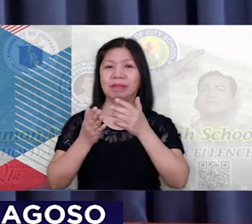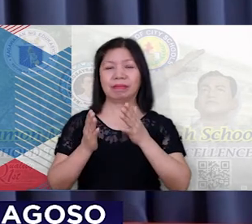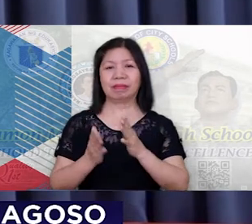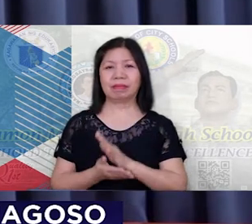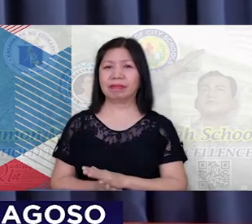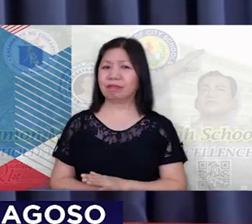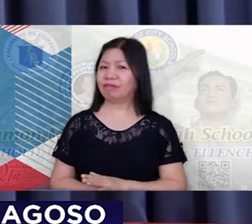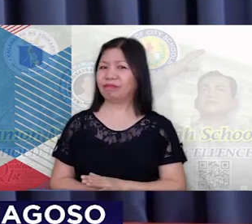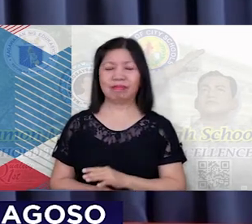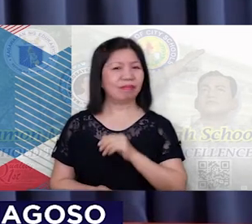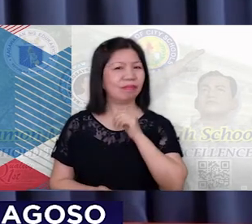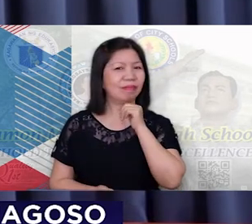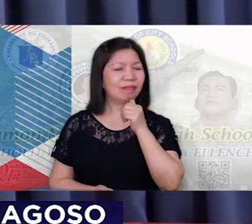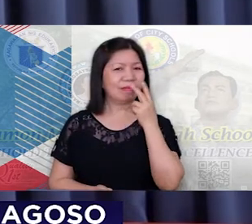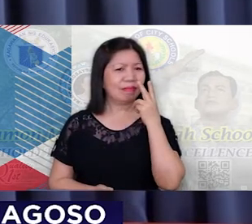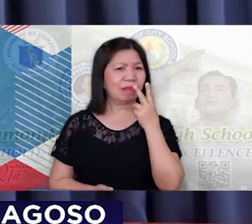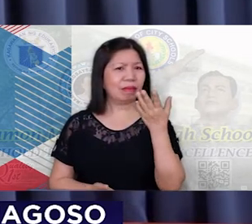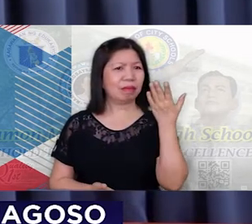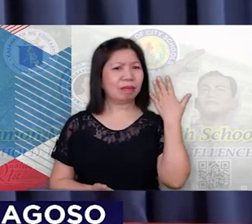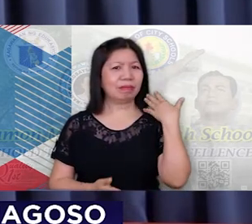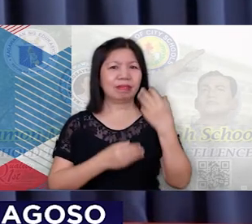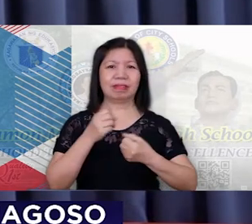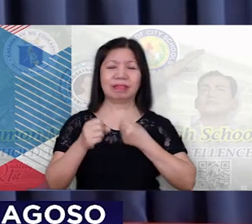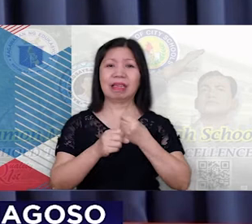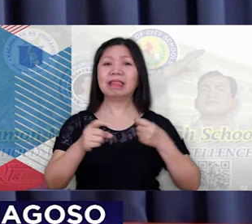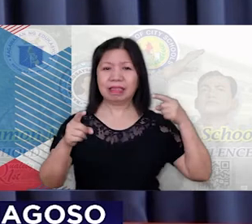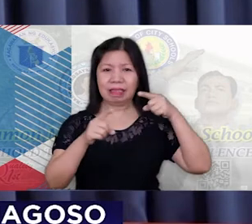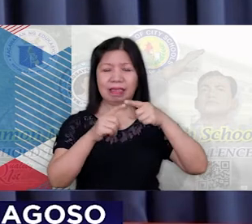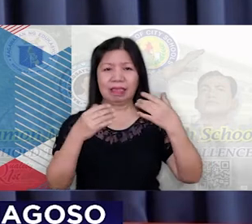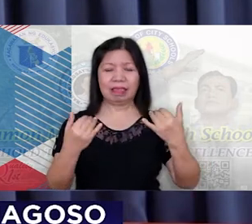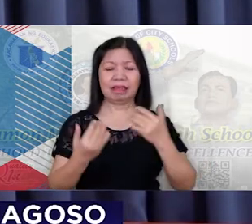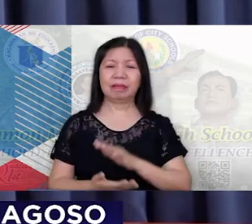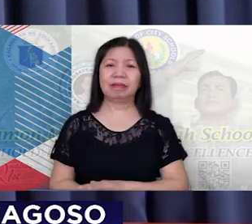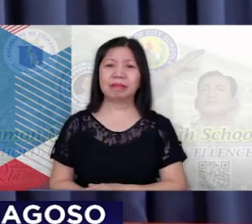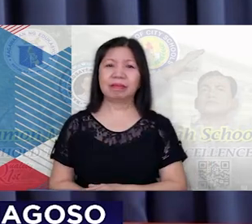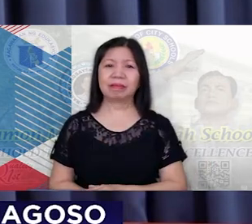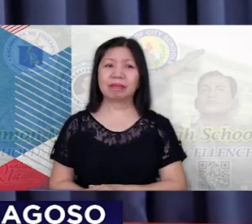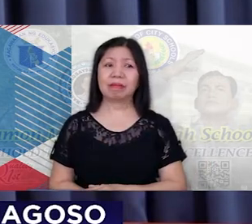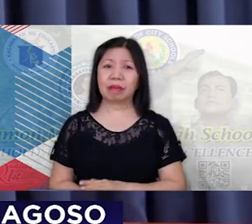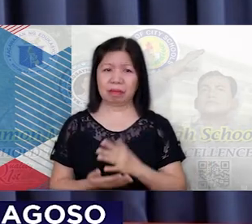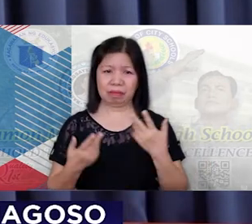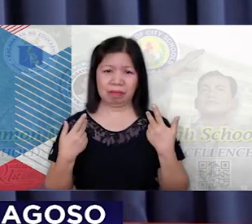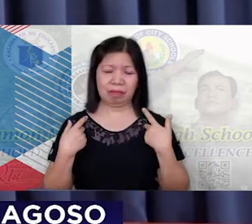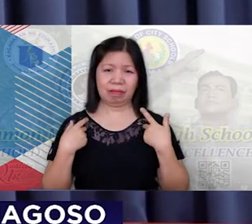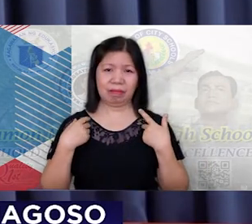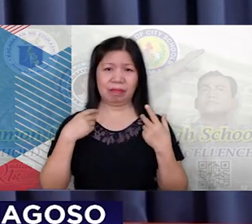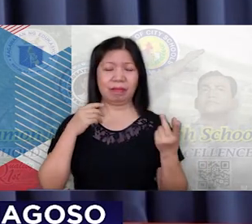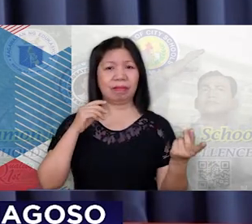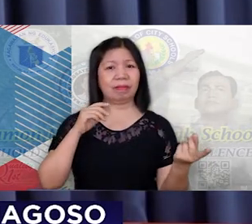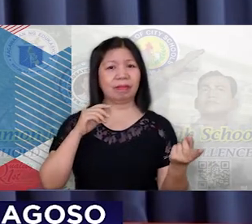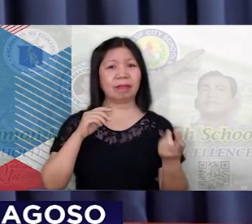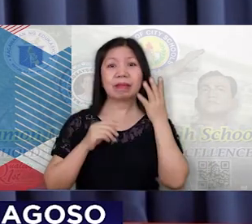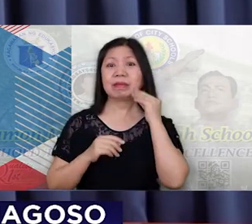Hindi po natin maitatanggi na ang nakaraang taon hanggang ngayon sa kasalukuyan ay sinusubok pa rin tayo